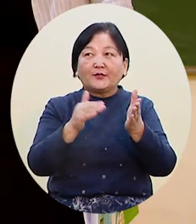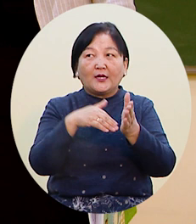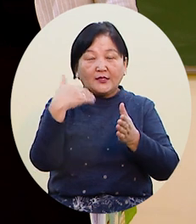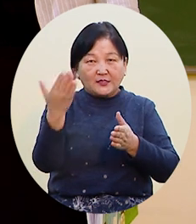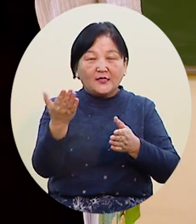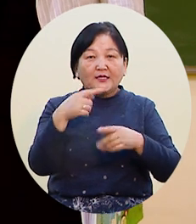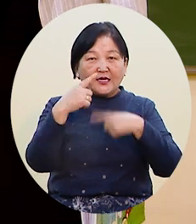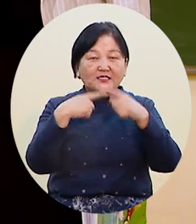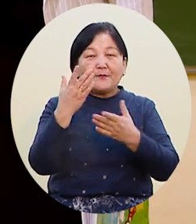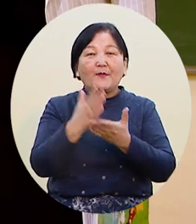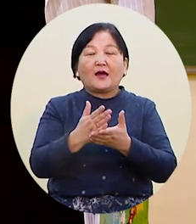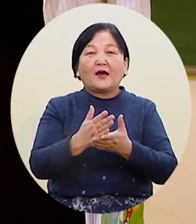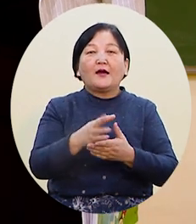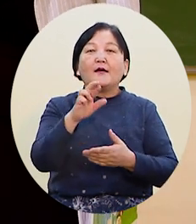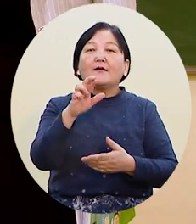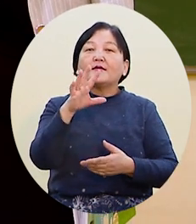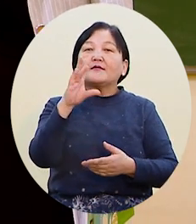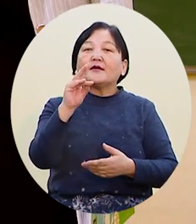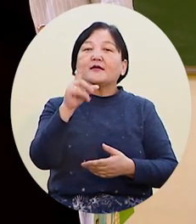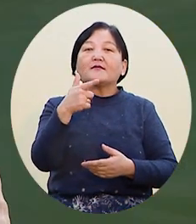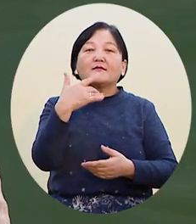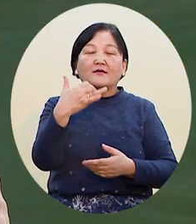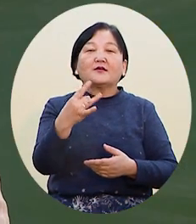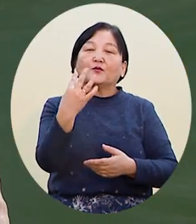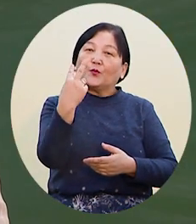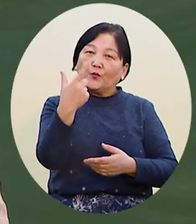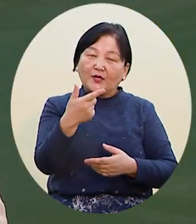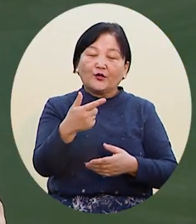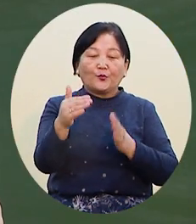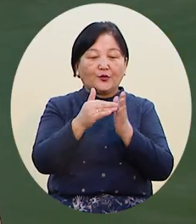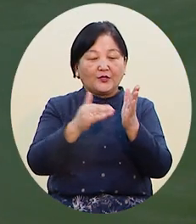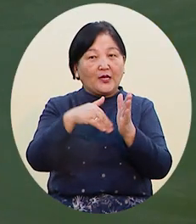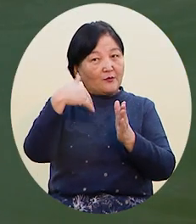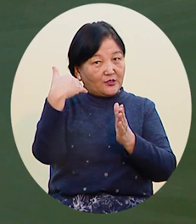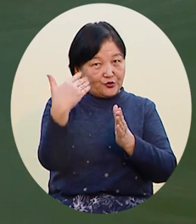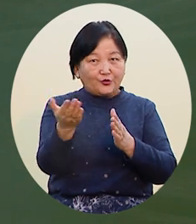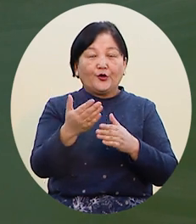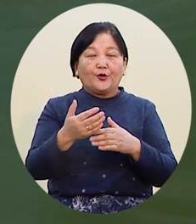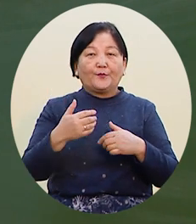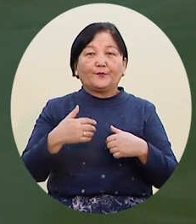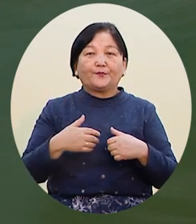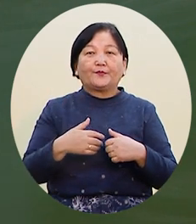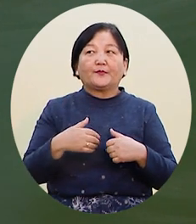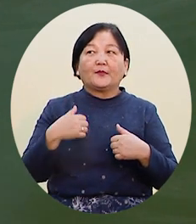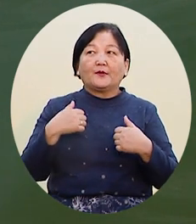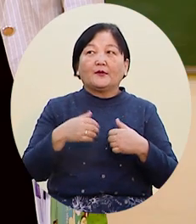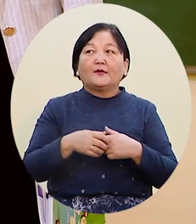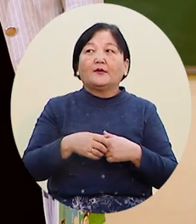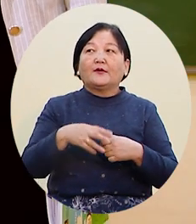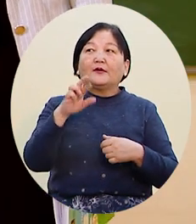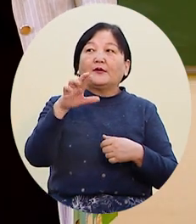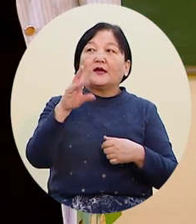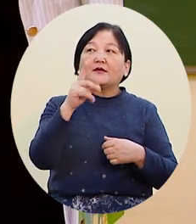энд гаргасан байгаа. За, ингээд бүгдээрээ одоо хам орчноос таасан болвол ингээд багшийнхаа юутай тааруулаад яваарай.